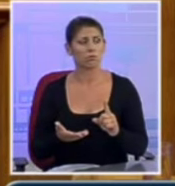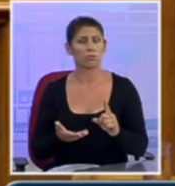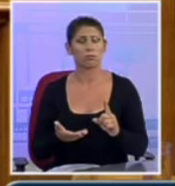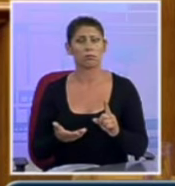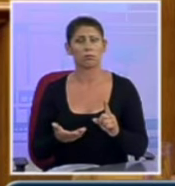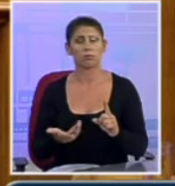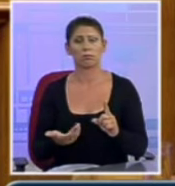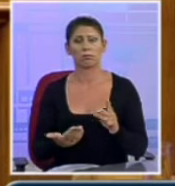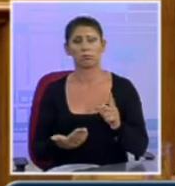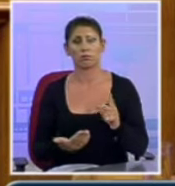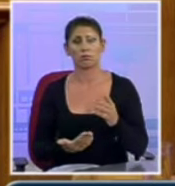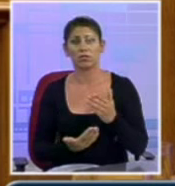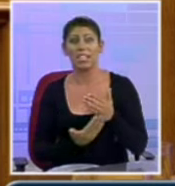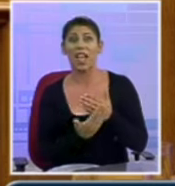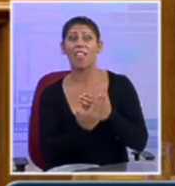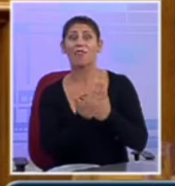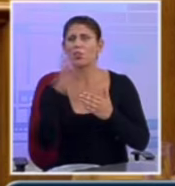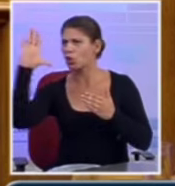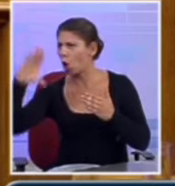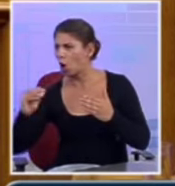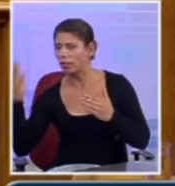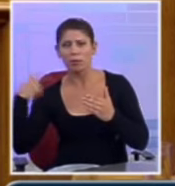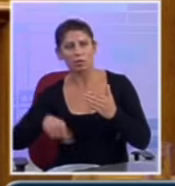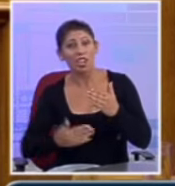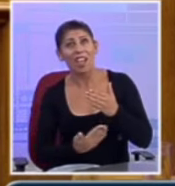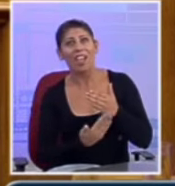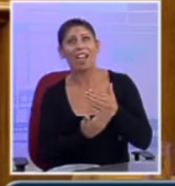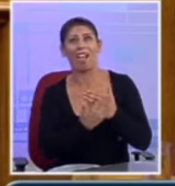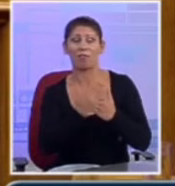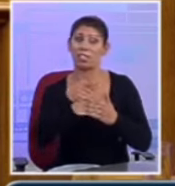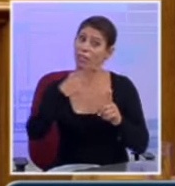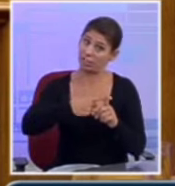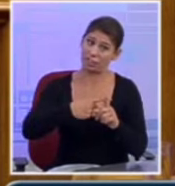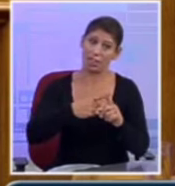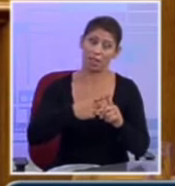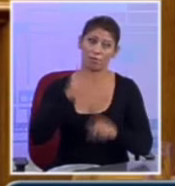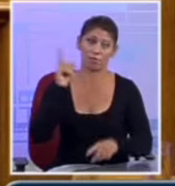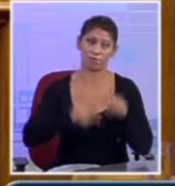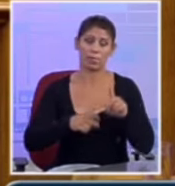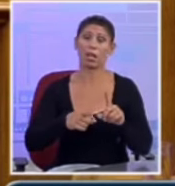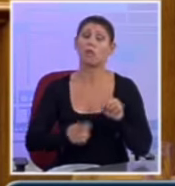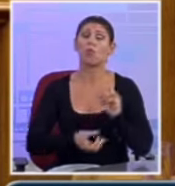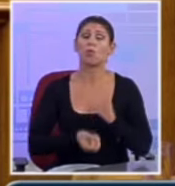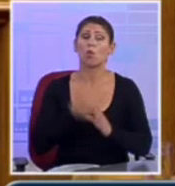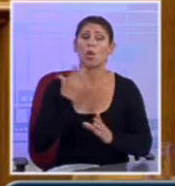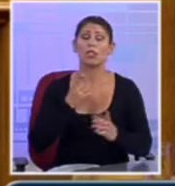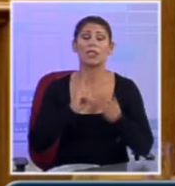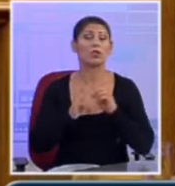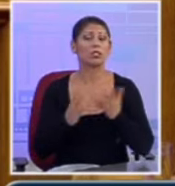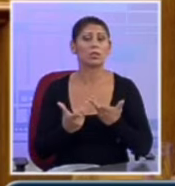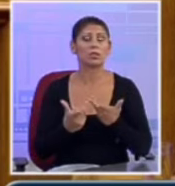αυγή μπροστά στο σκότος. Η νέα συμφωνία περιλαμβάνει χαμηλότερους